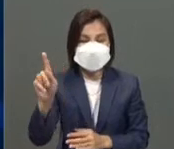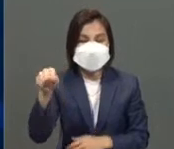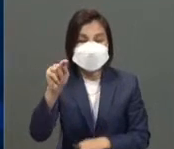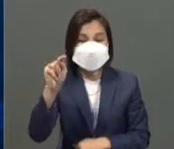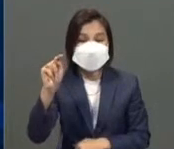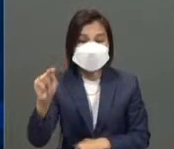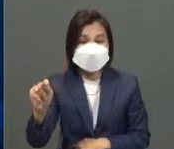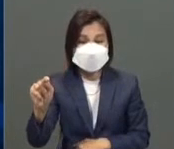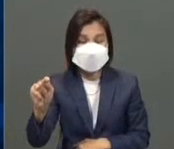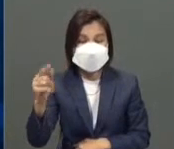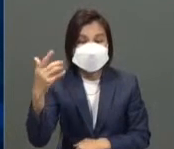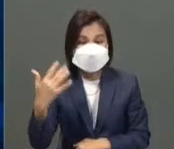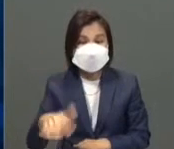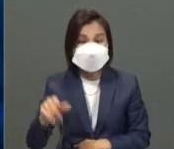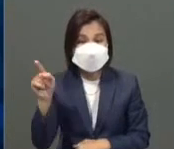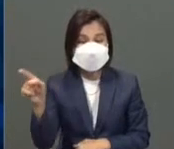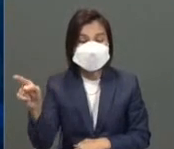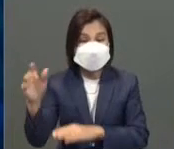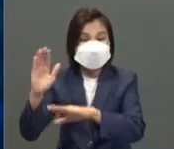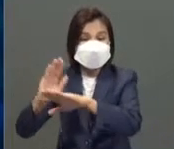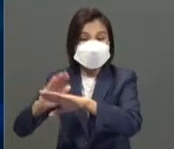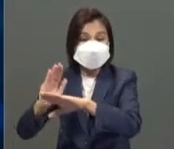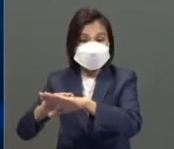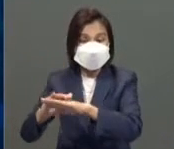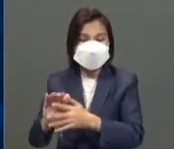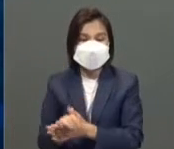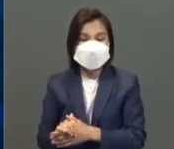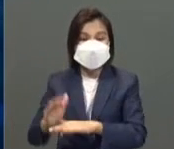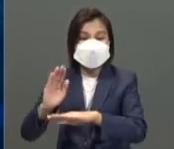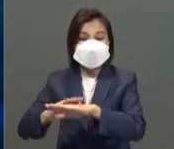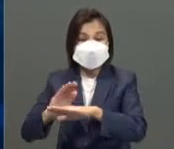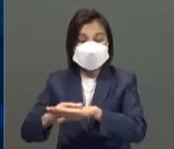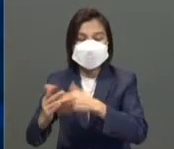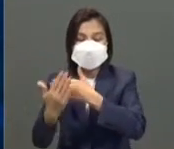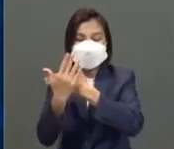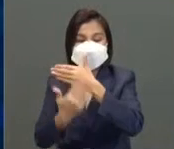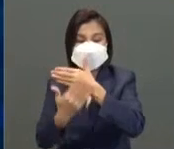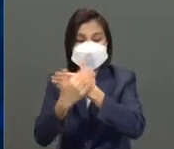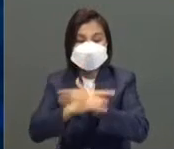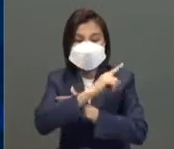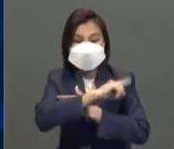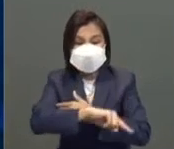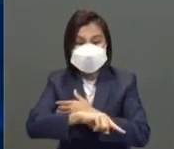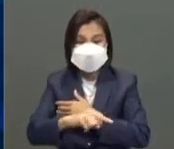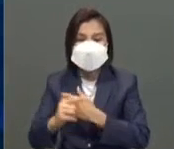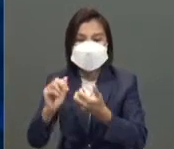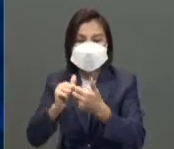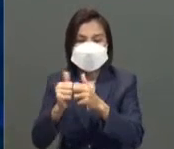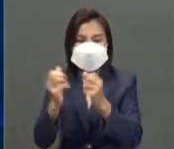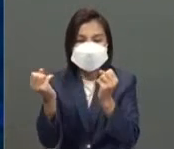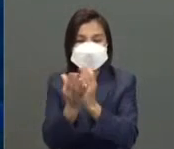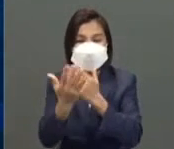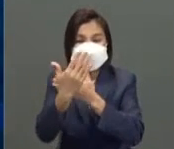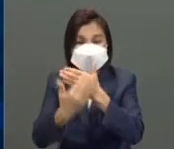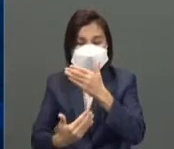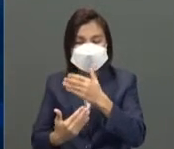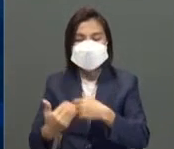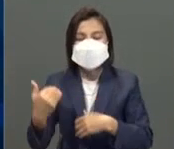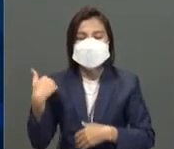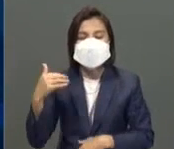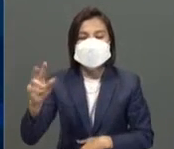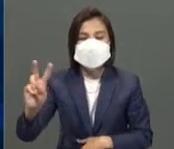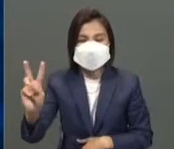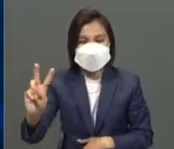ะครับในขณะที่มีการกระตุ้นให้เกิดเลือดต่ำและก็เกิดลิ่มเลือดมี2รายซึ่งก็เป็นเหตุการณ์เฝ้าระวัง